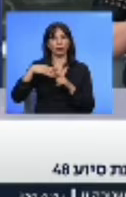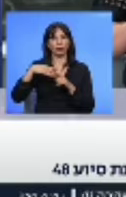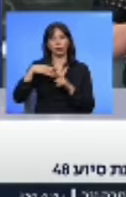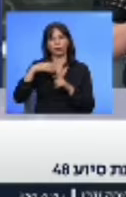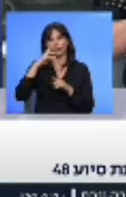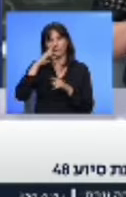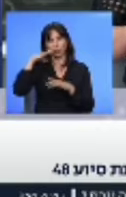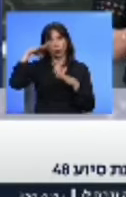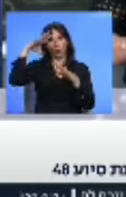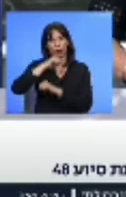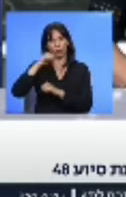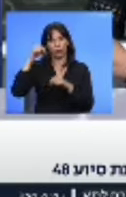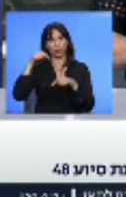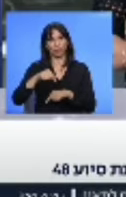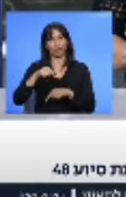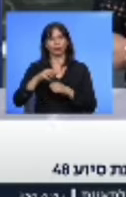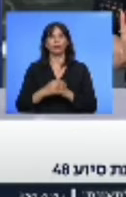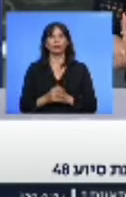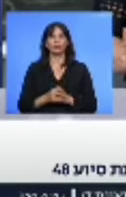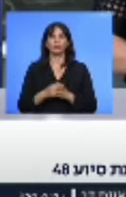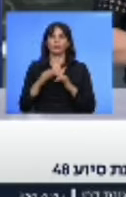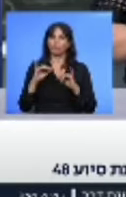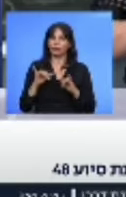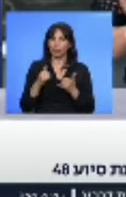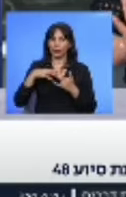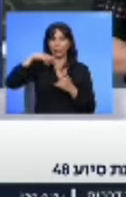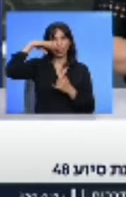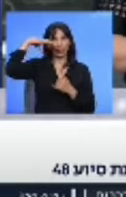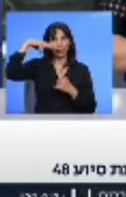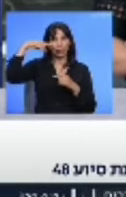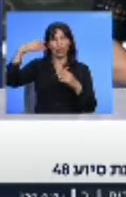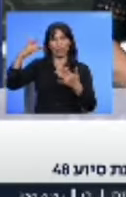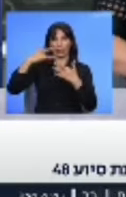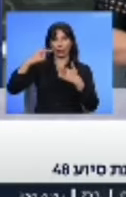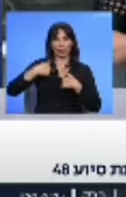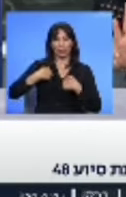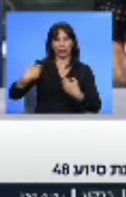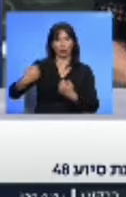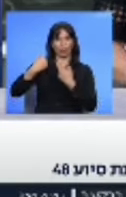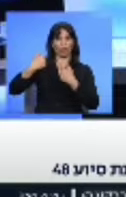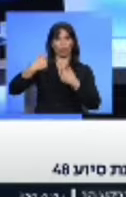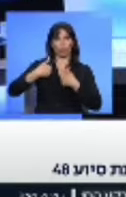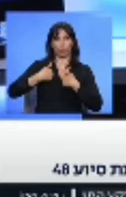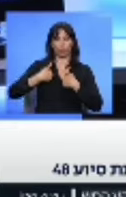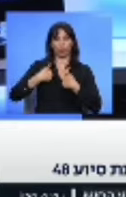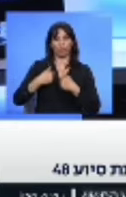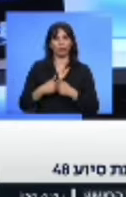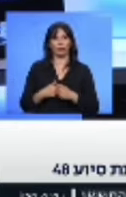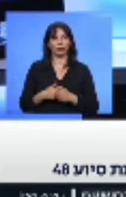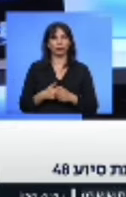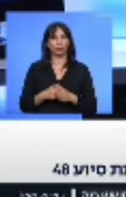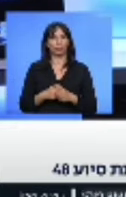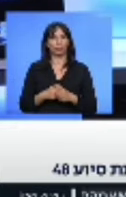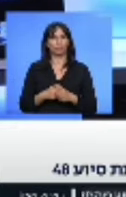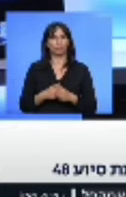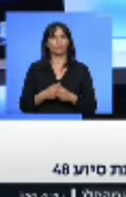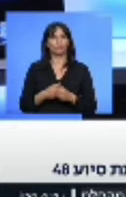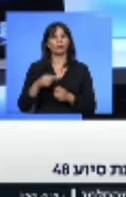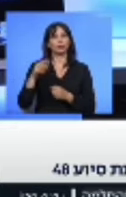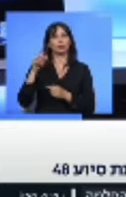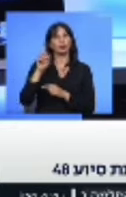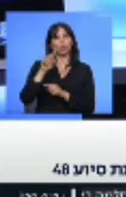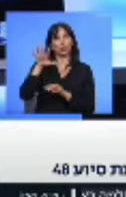בקונסנזוס. ברור. הדליקה נגדי, אגרופים אדומים, עלבונות. מי שלא בקונספציה, חוטף.